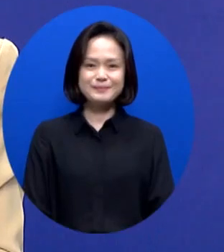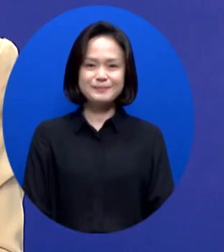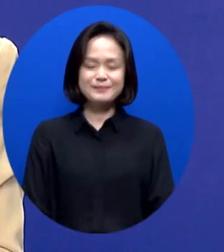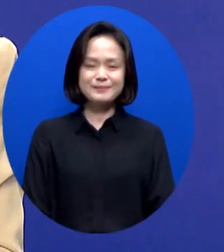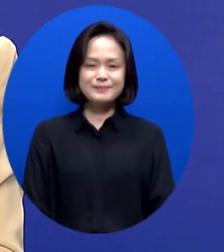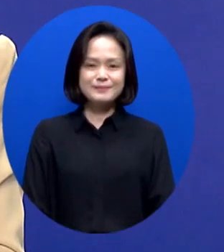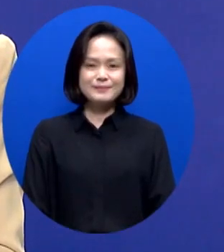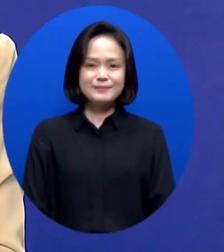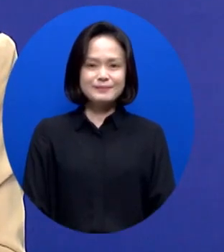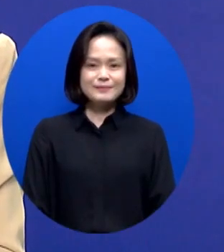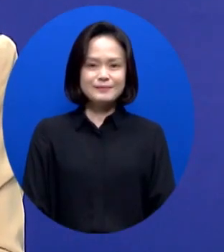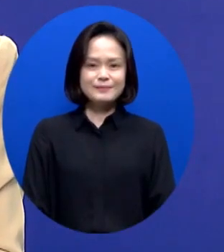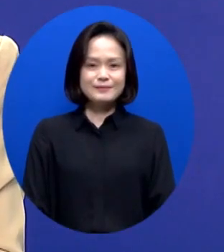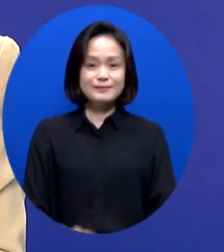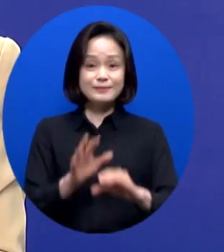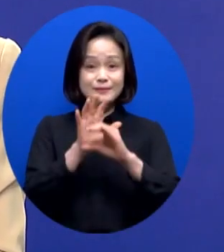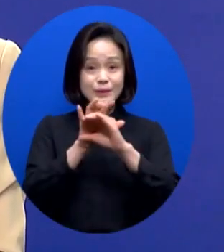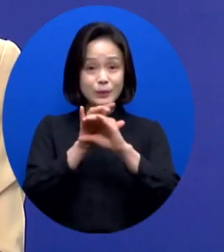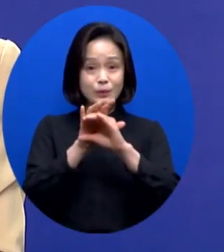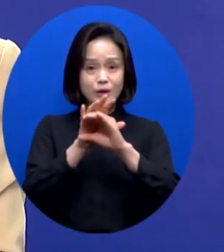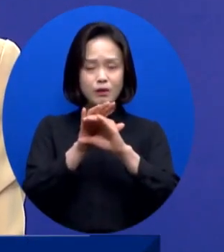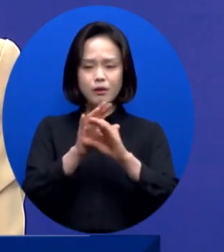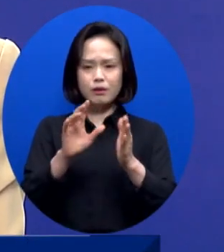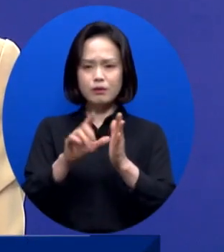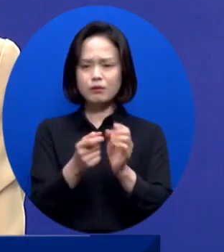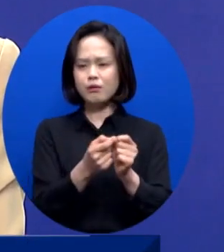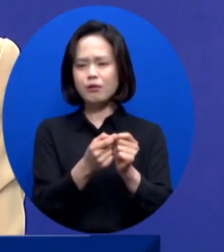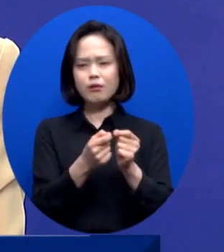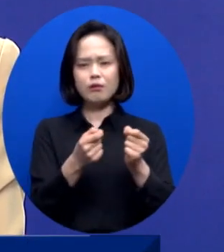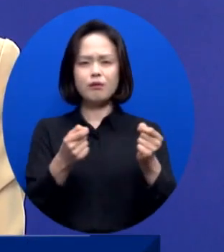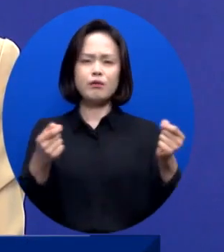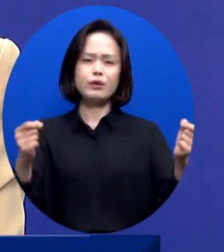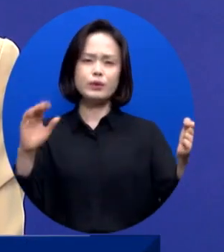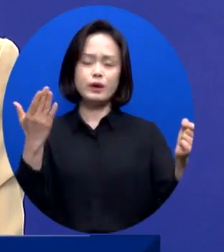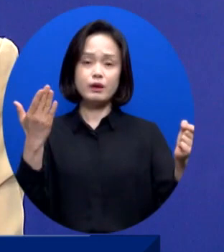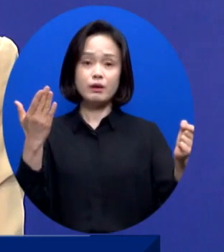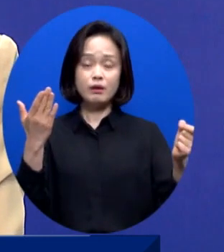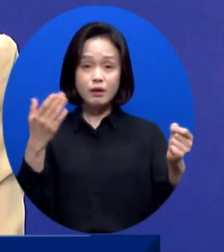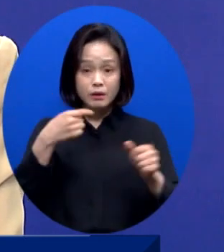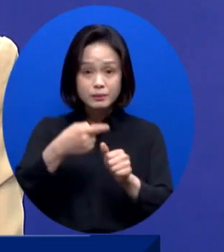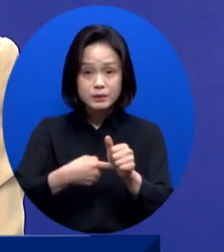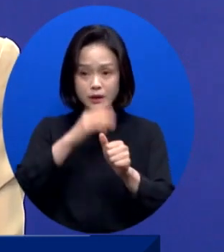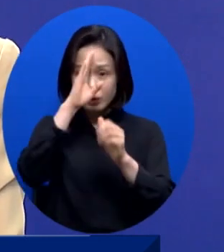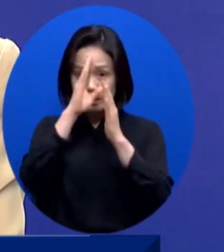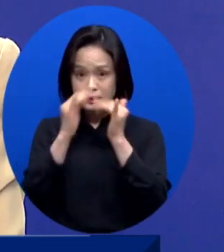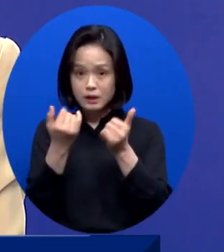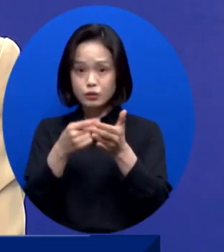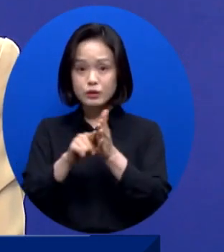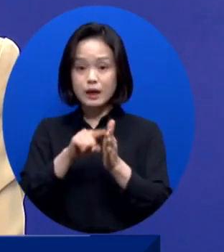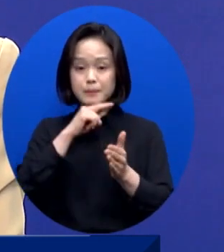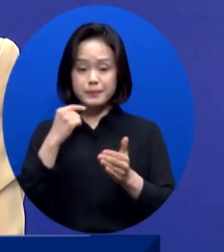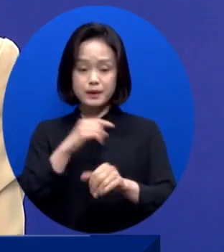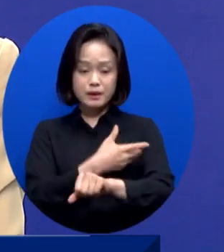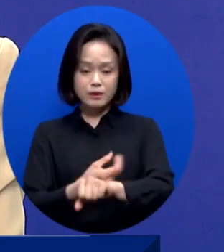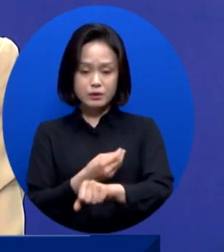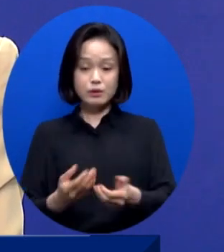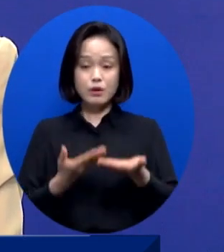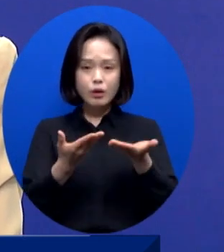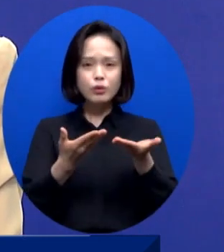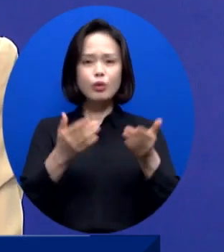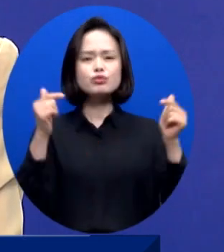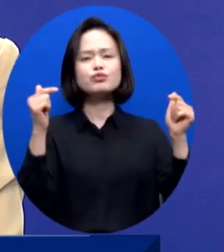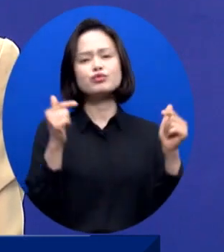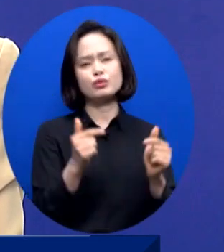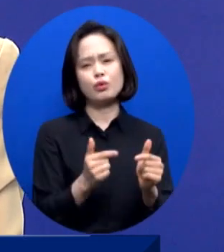다음 소식 전해드리겠습니다 코론 알고가 길어지면서 혈액 수급 문제가 계속되고 있습니다 한국교회가 이 문제를 해결하기 위해